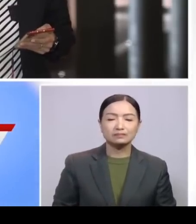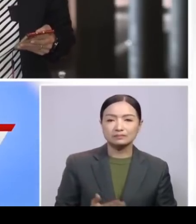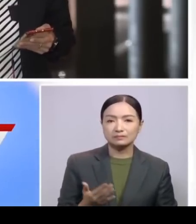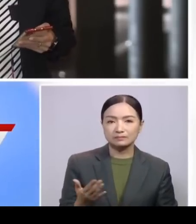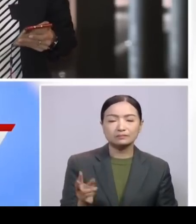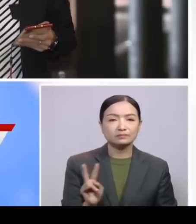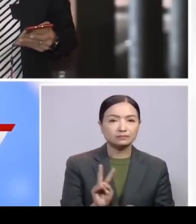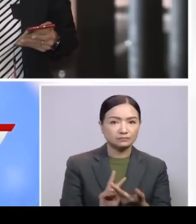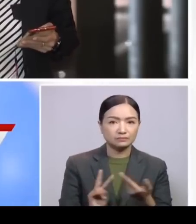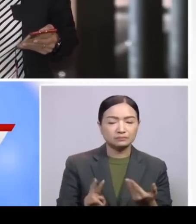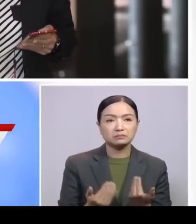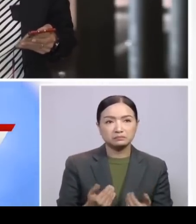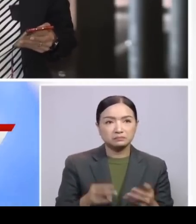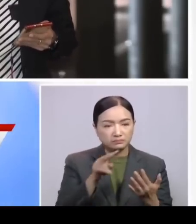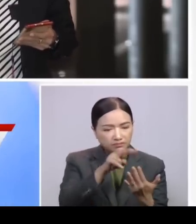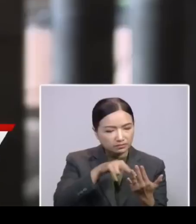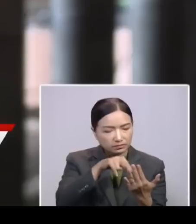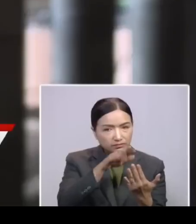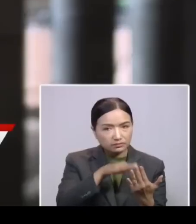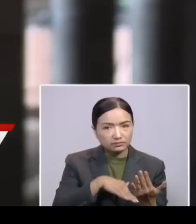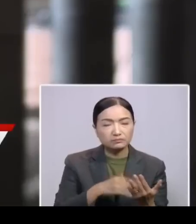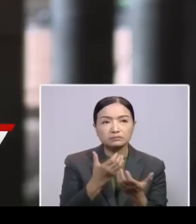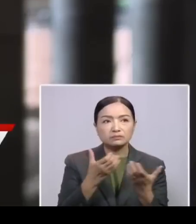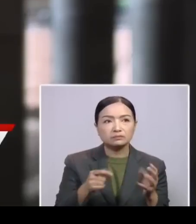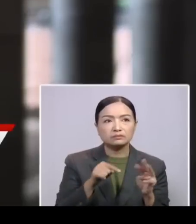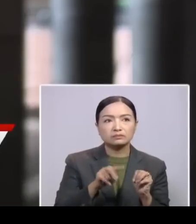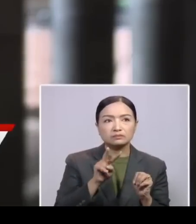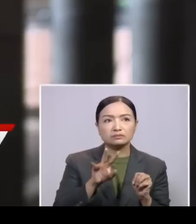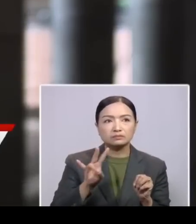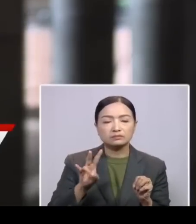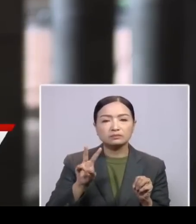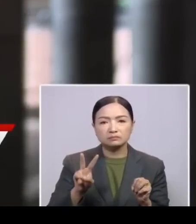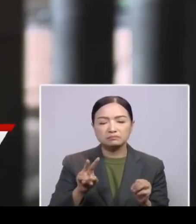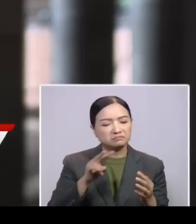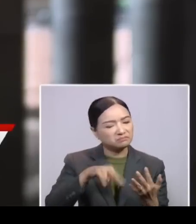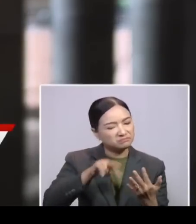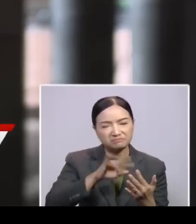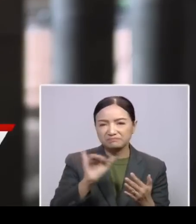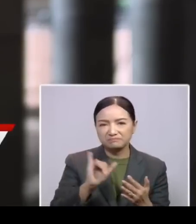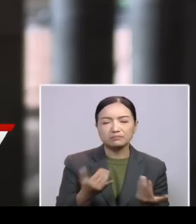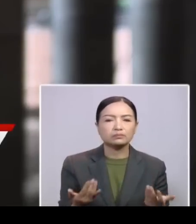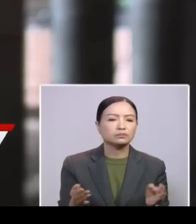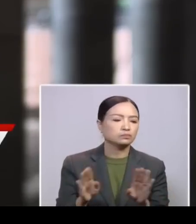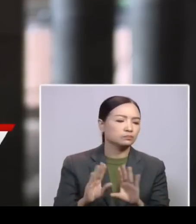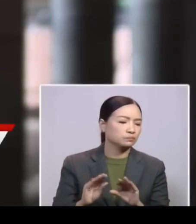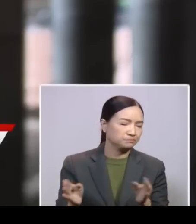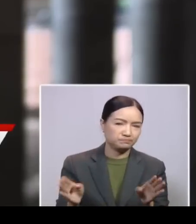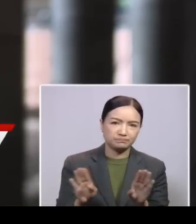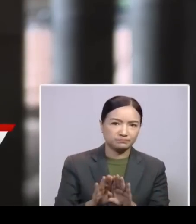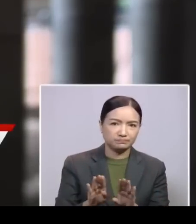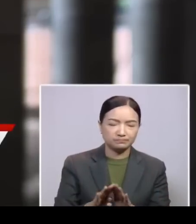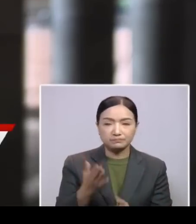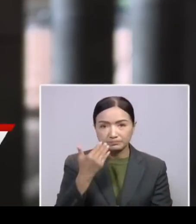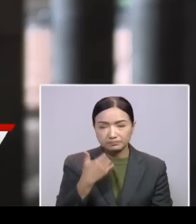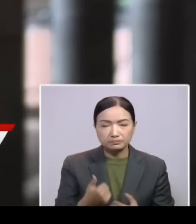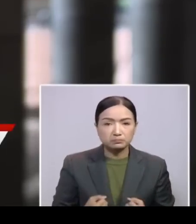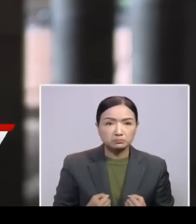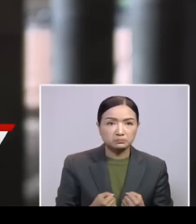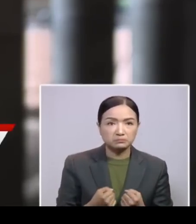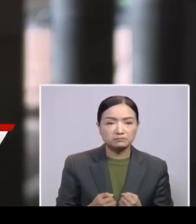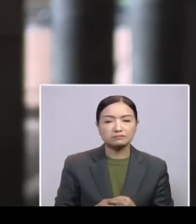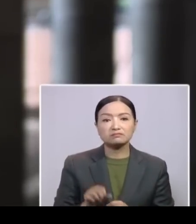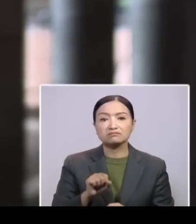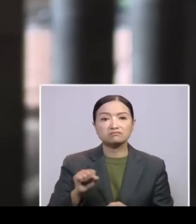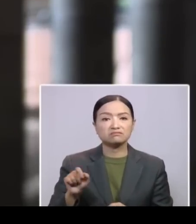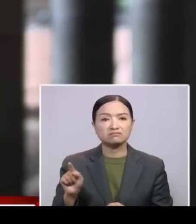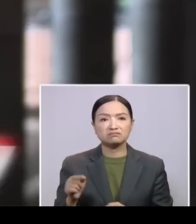ยังไม่ทันได้พิจารณาร่างแก้ไขเพิ่มเติมรัฐธรรมนูญมาตรา272เลยค่ะปรากฏว่าปิดประชุมซะแล้วค่ะเพราะว่ามีความพยายามจากส.ส.